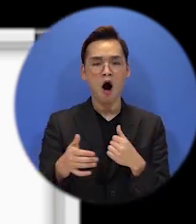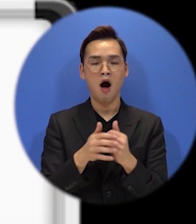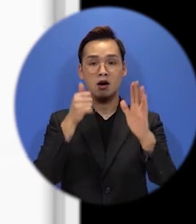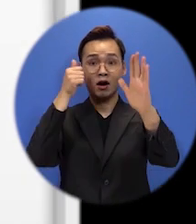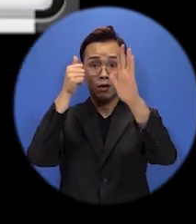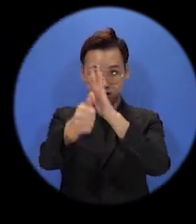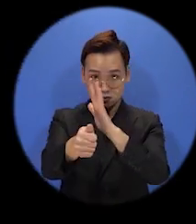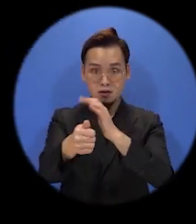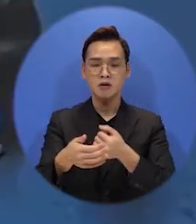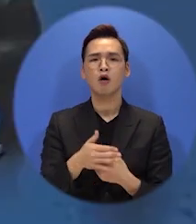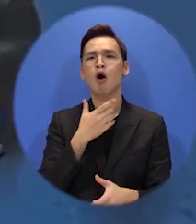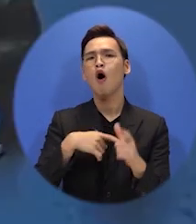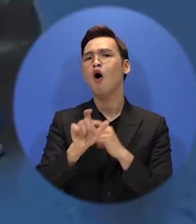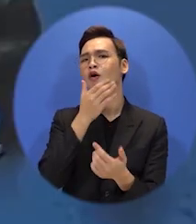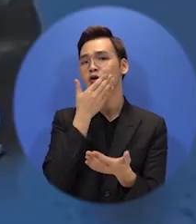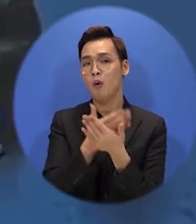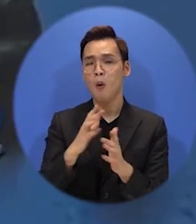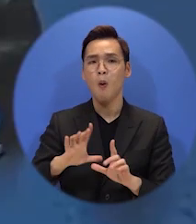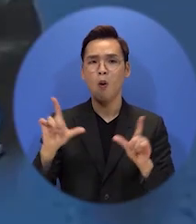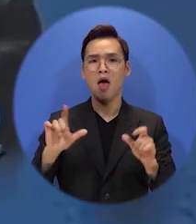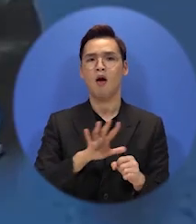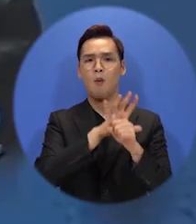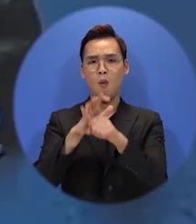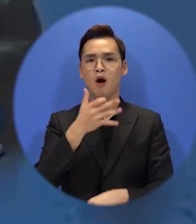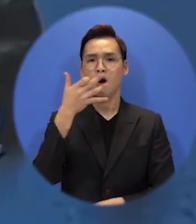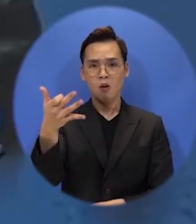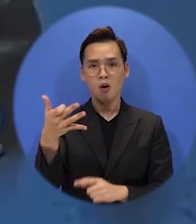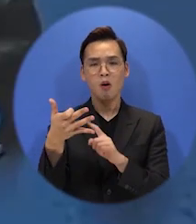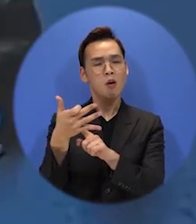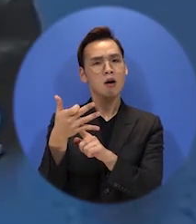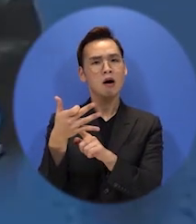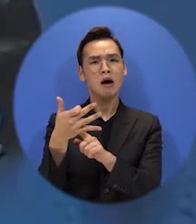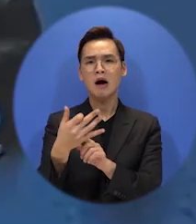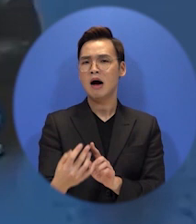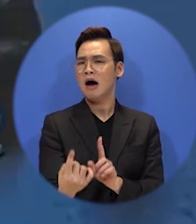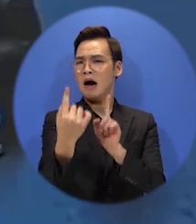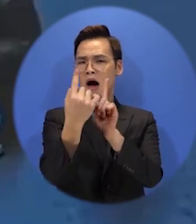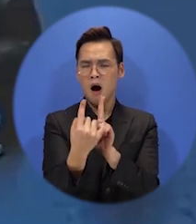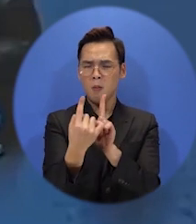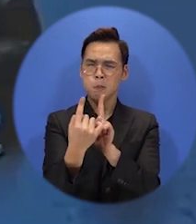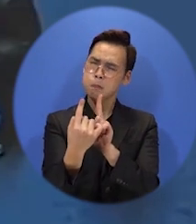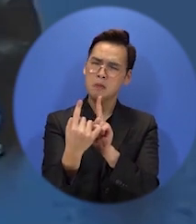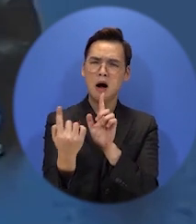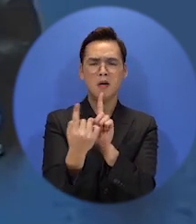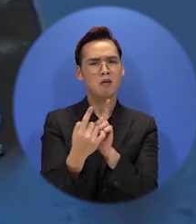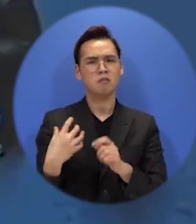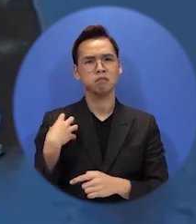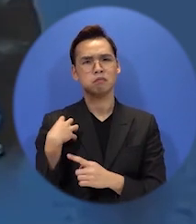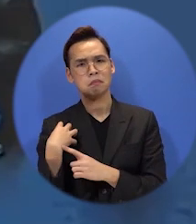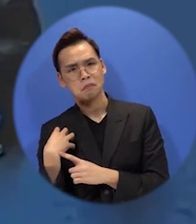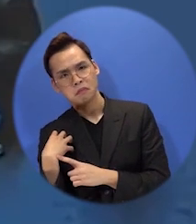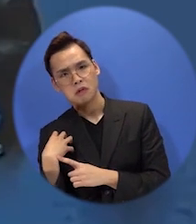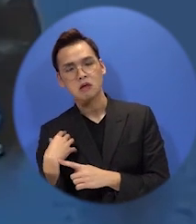다 방문을 해드리고요. 더 중요한 거, 올해 코로나19 감염증과 관련해서 학생들이 대면 면접에 대해서 굉장히 부담스러워하잖아요.